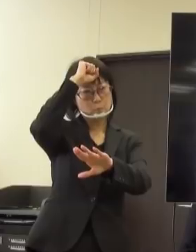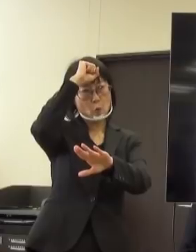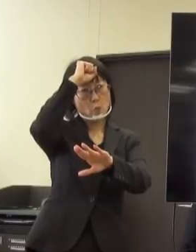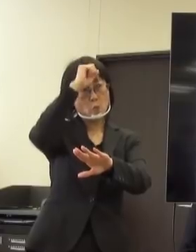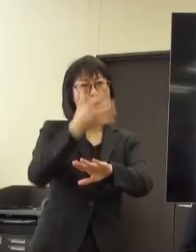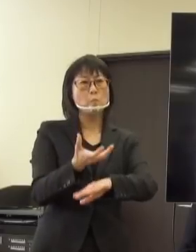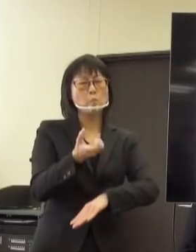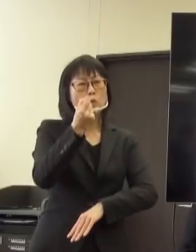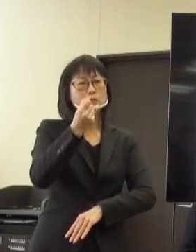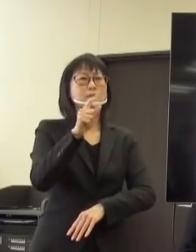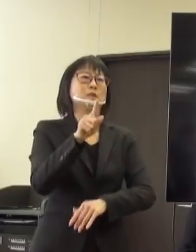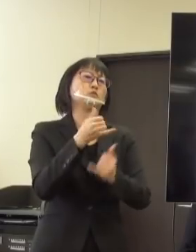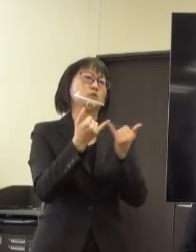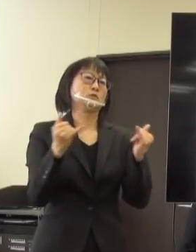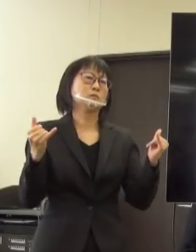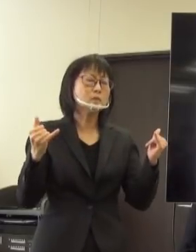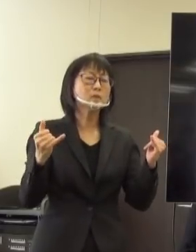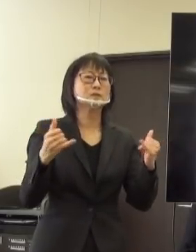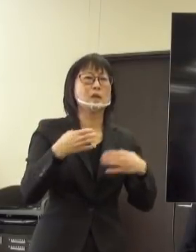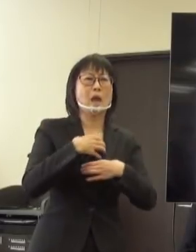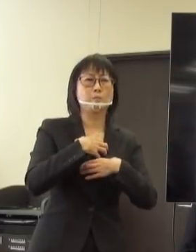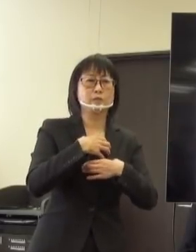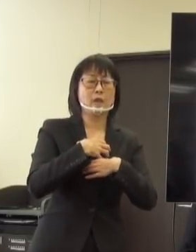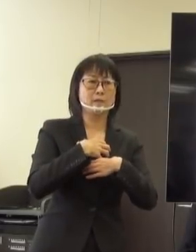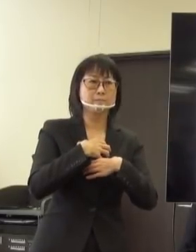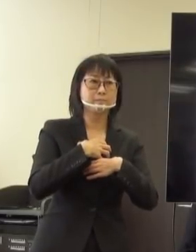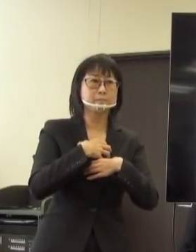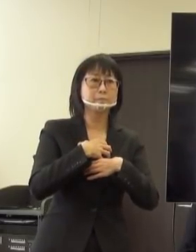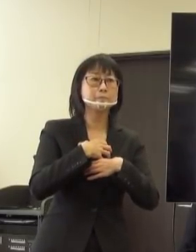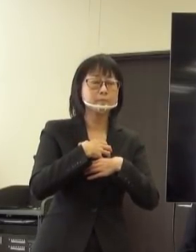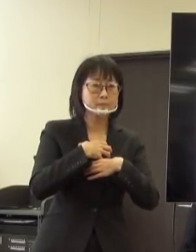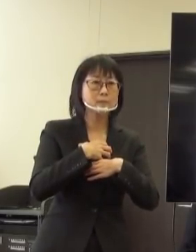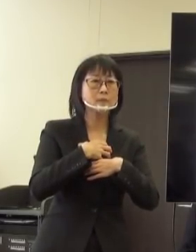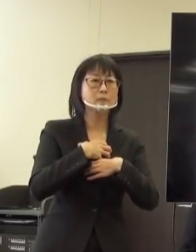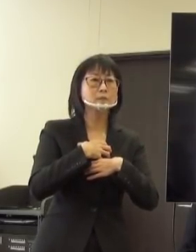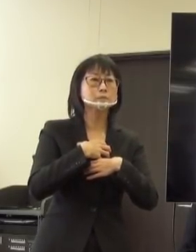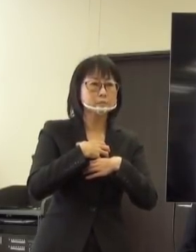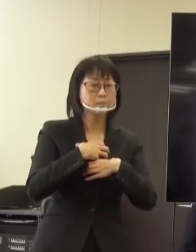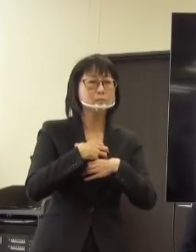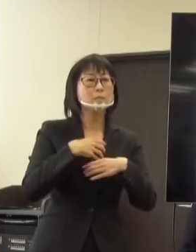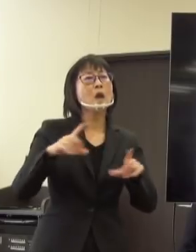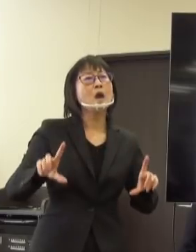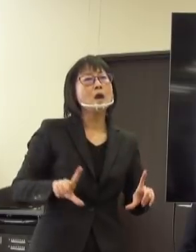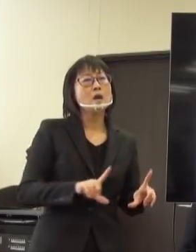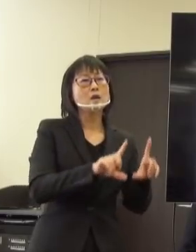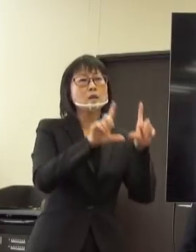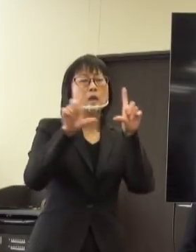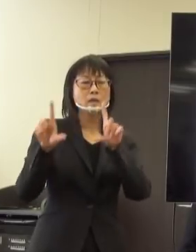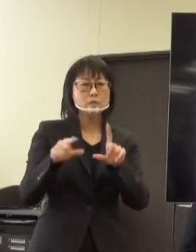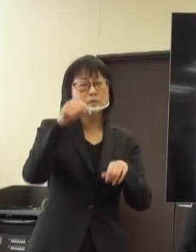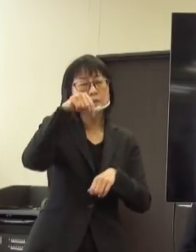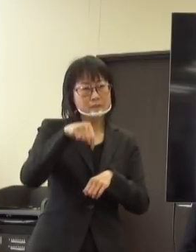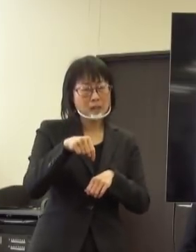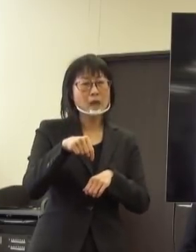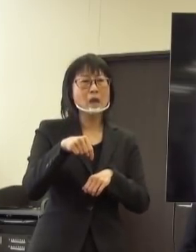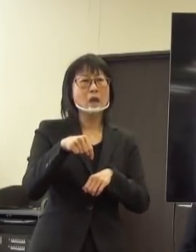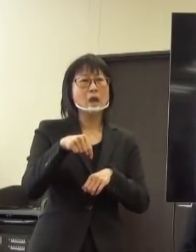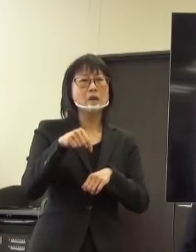頃のもう生活習慣をいかにこう良くするかということです。それからもう一つ、喫煙